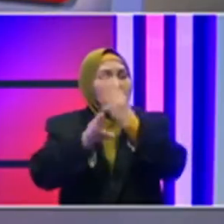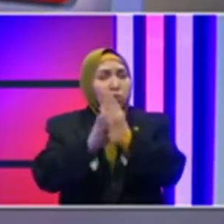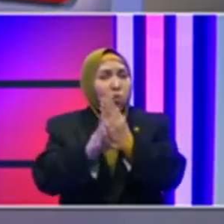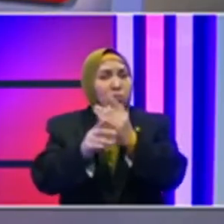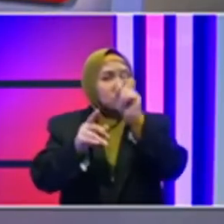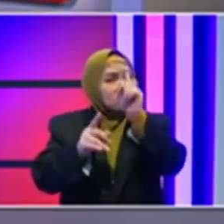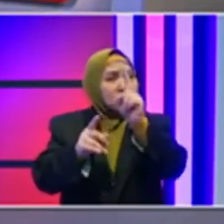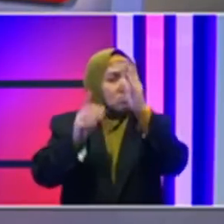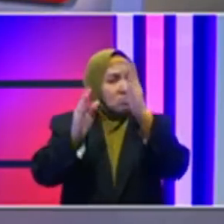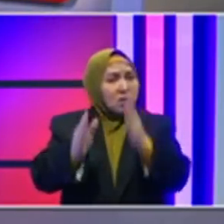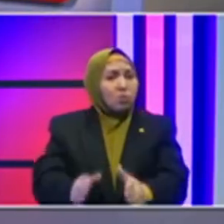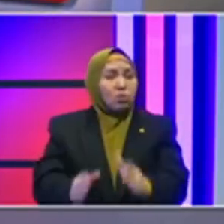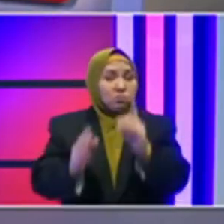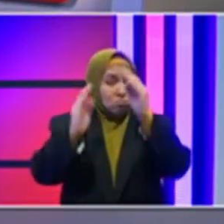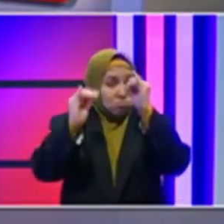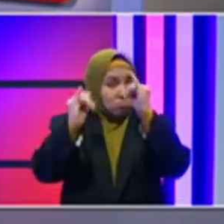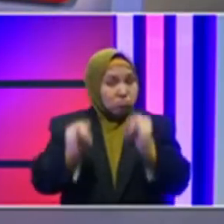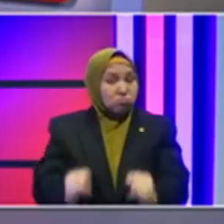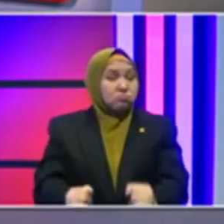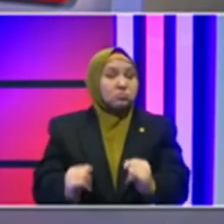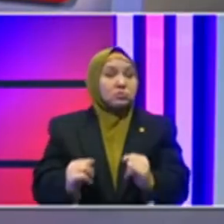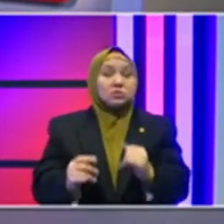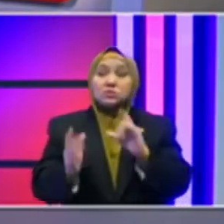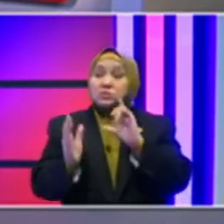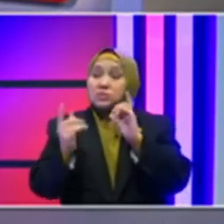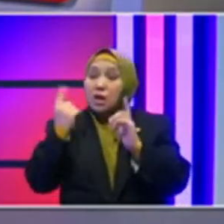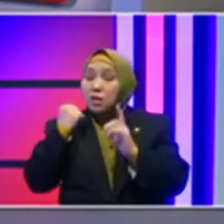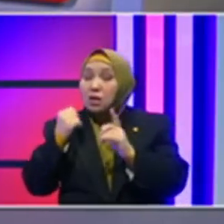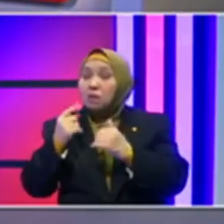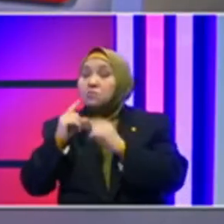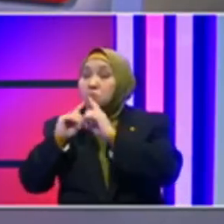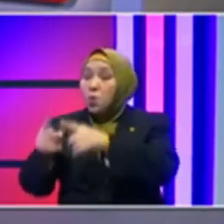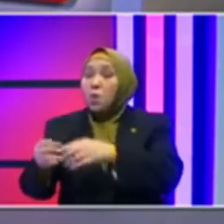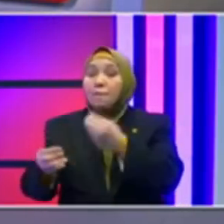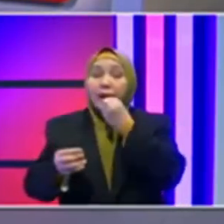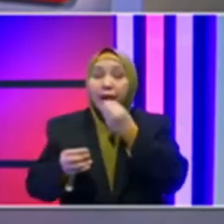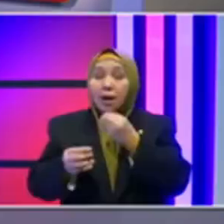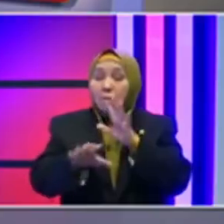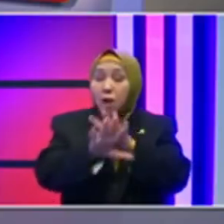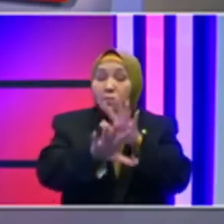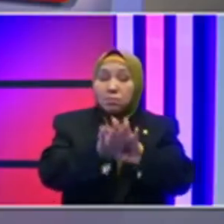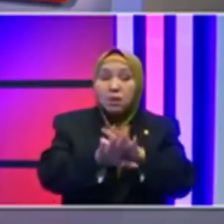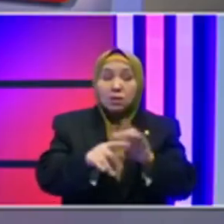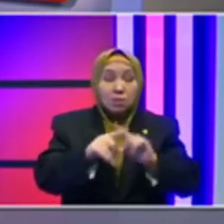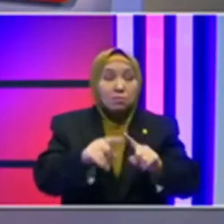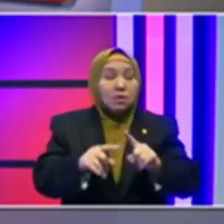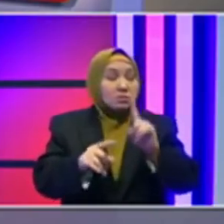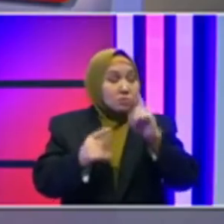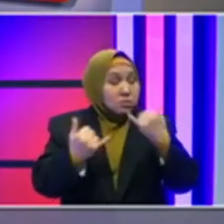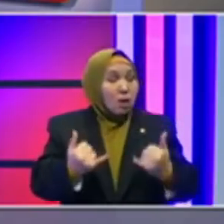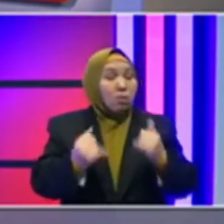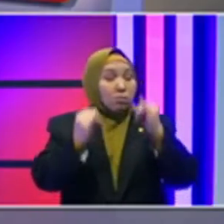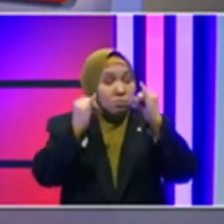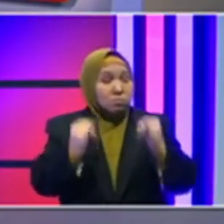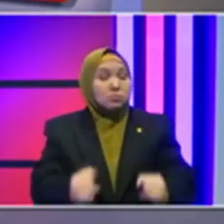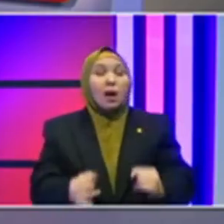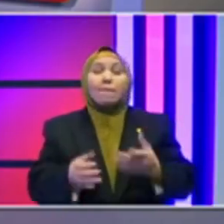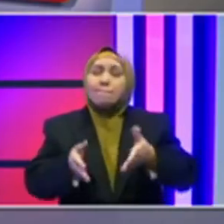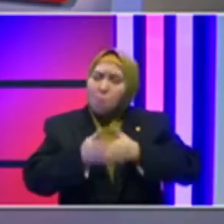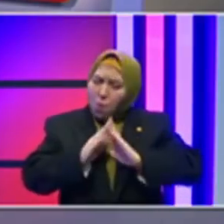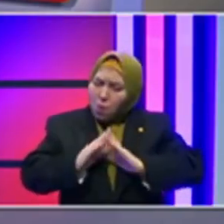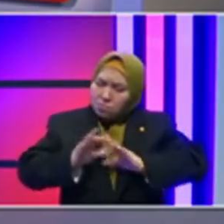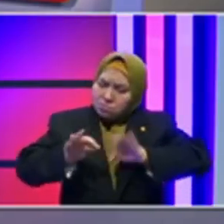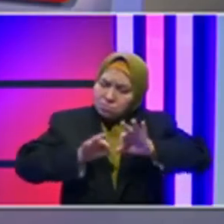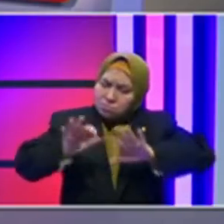ataupun sosong saja yang tadi suruh maka lama-lamai tapi ayat 82 itu seorang seorang eee pohon pencerahan daripada Ustaz